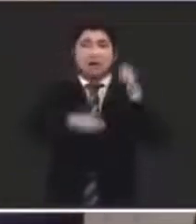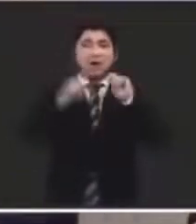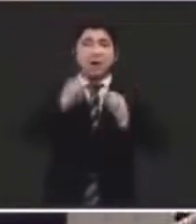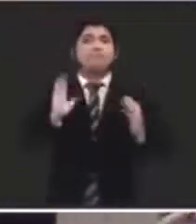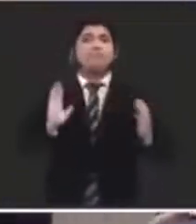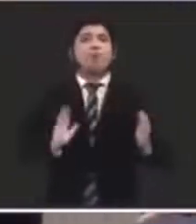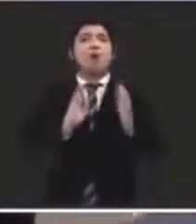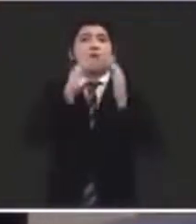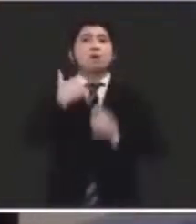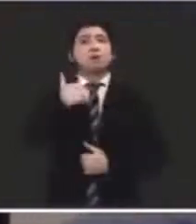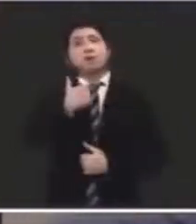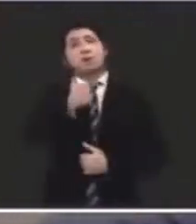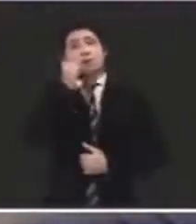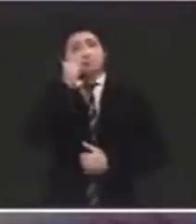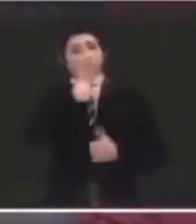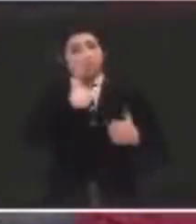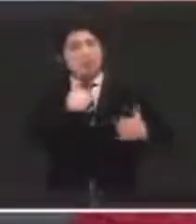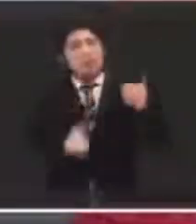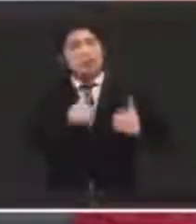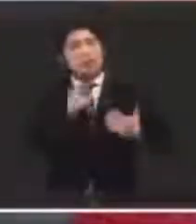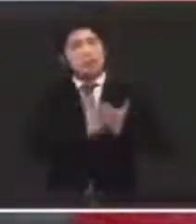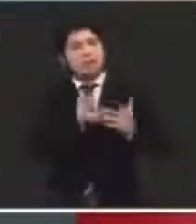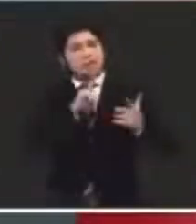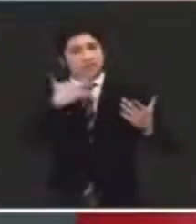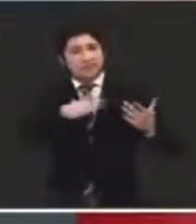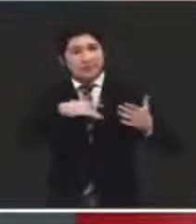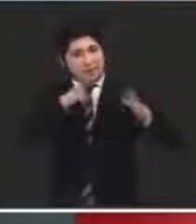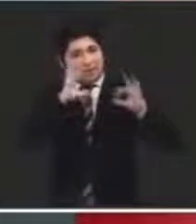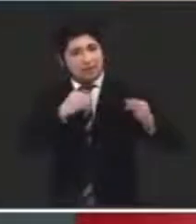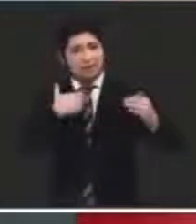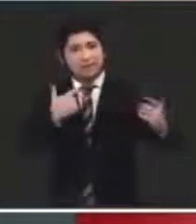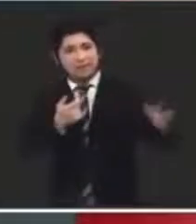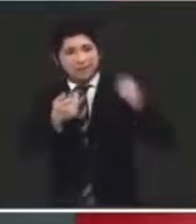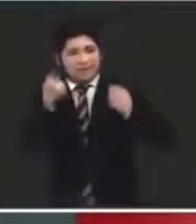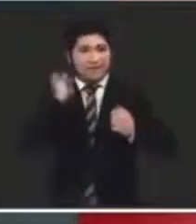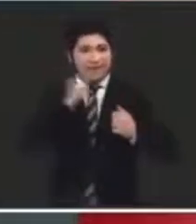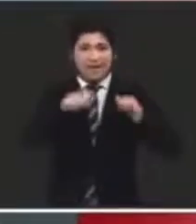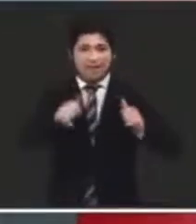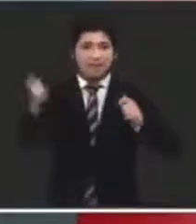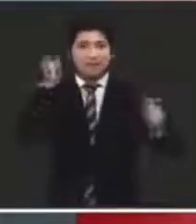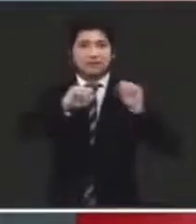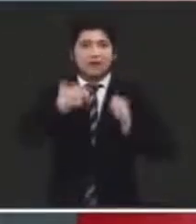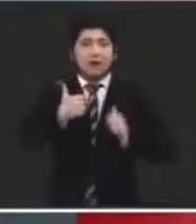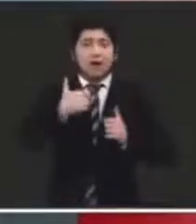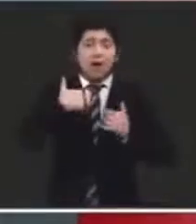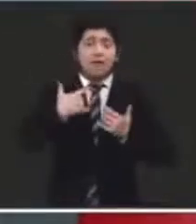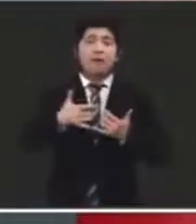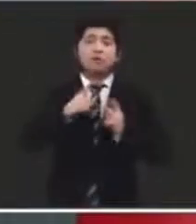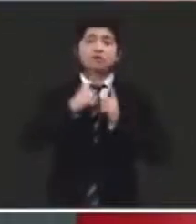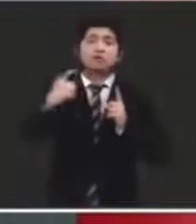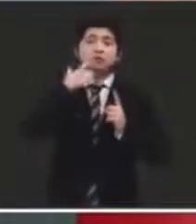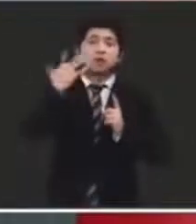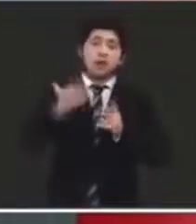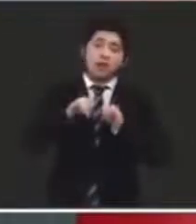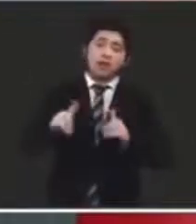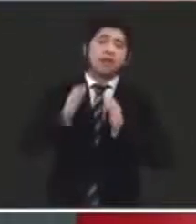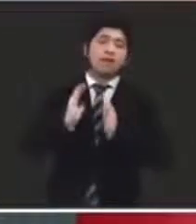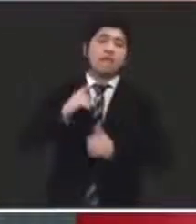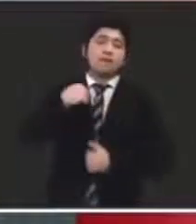muhalefetin özlemini çektik Görünüşe göre Uzunca bir süre daha aynı arayışı sürdüreceğiz